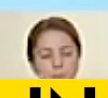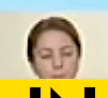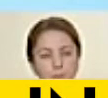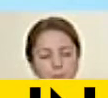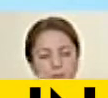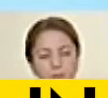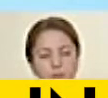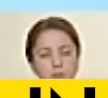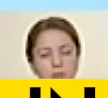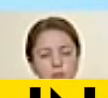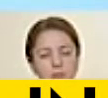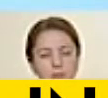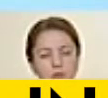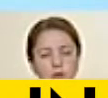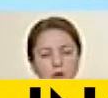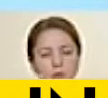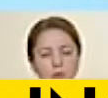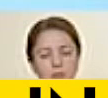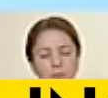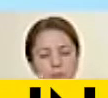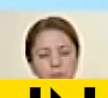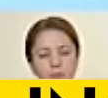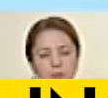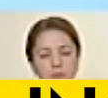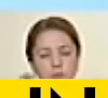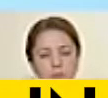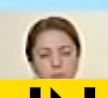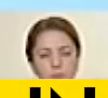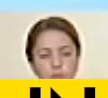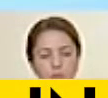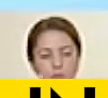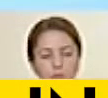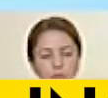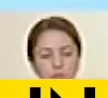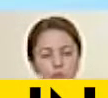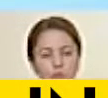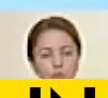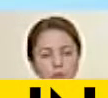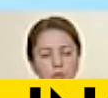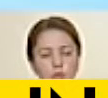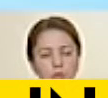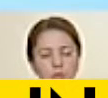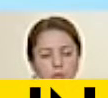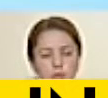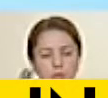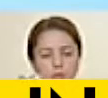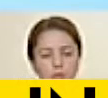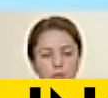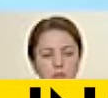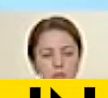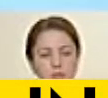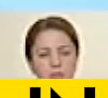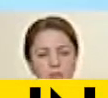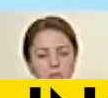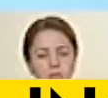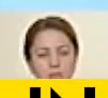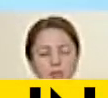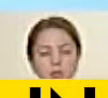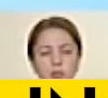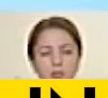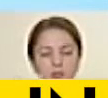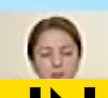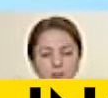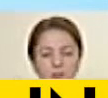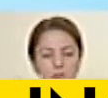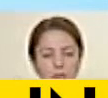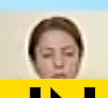Ikkinchi tarmog'imiz bu avtomobil transport hisoblanadi. Ya'ni bu o'sha quruqlik transportining keyingi yirik tarmoq hisoblanib,